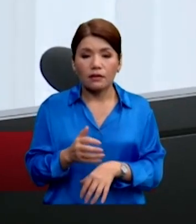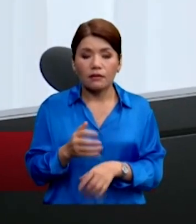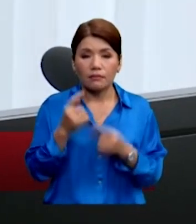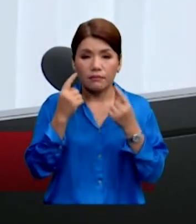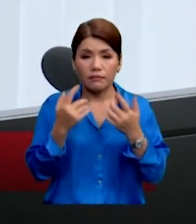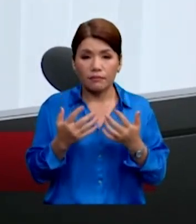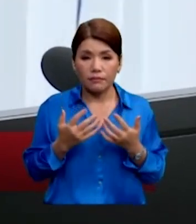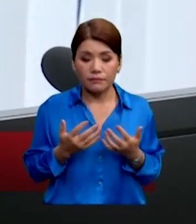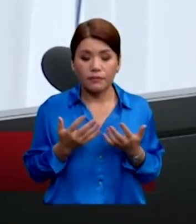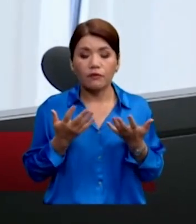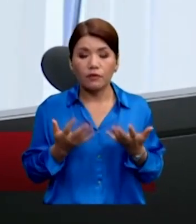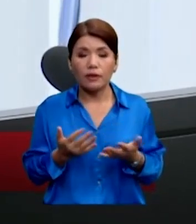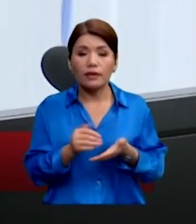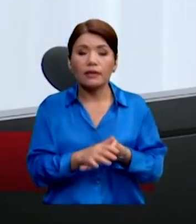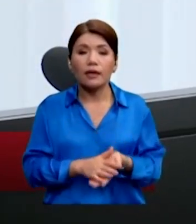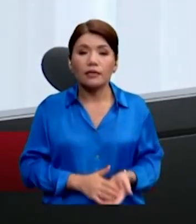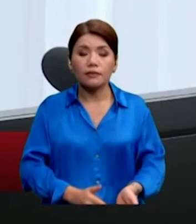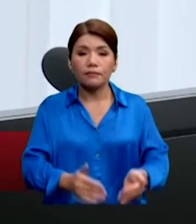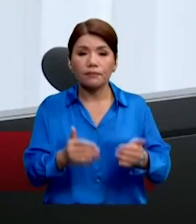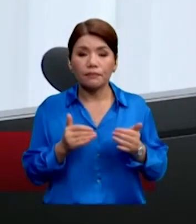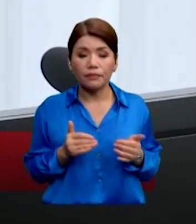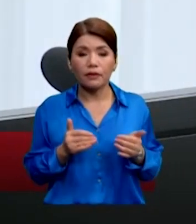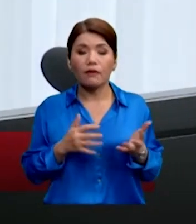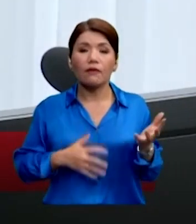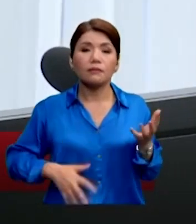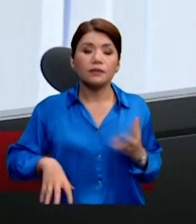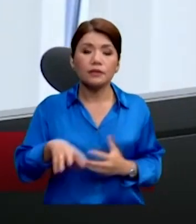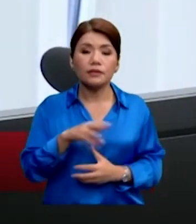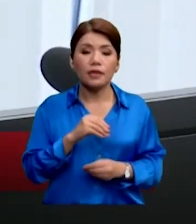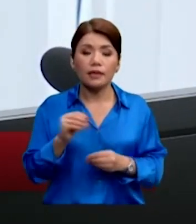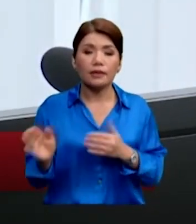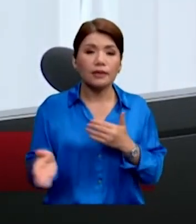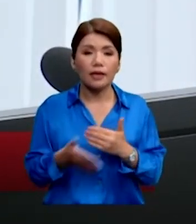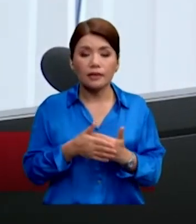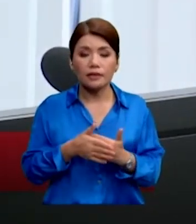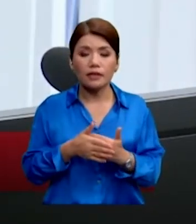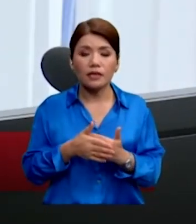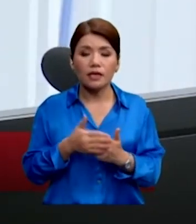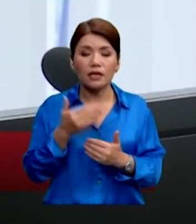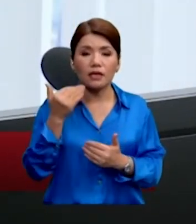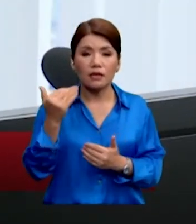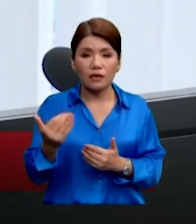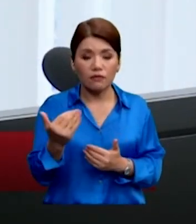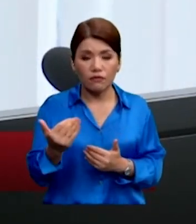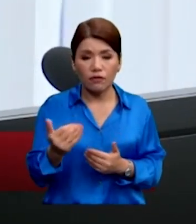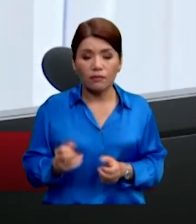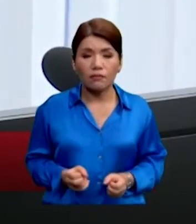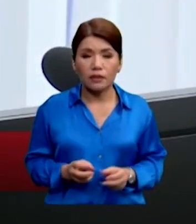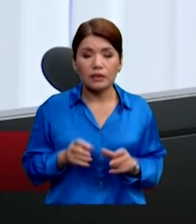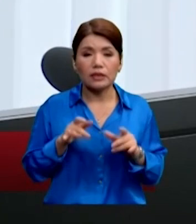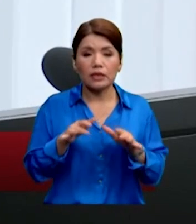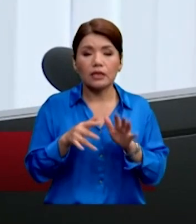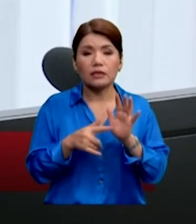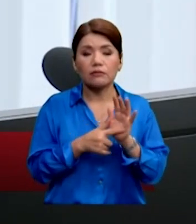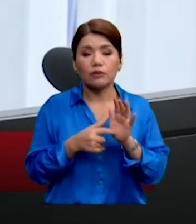Понятно, да? Теперь. Значит, ну, вообще наказание по этому делу, по этому преступлению предусмотрено от